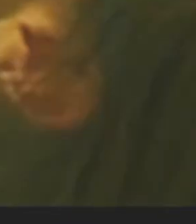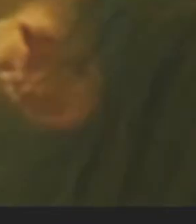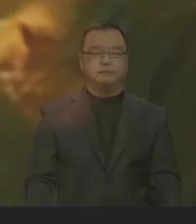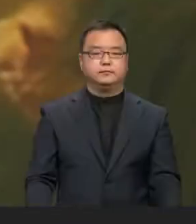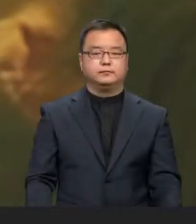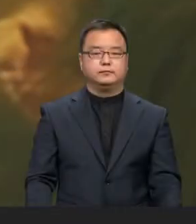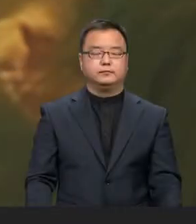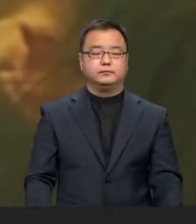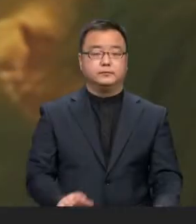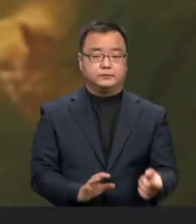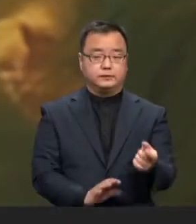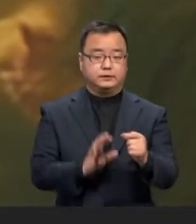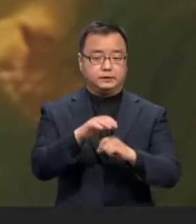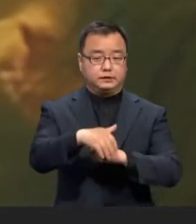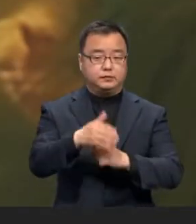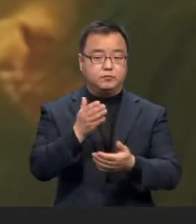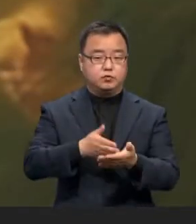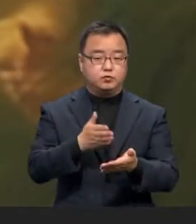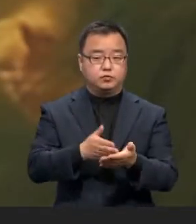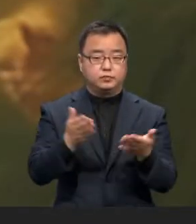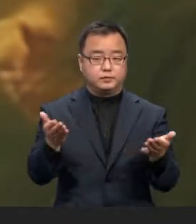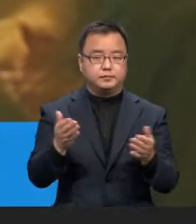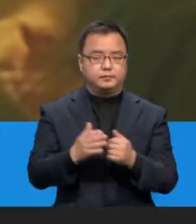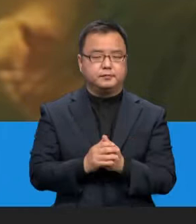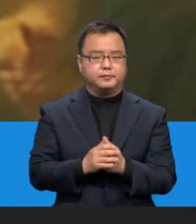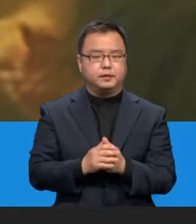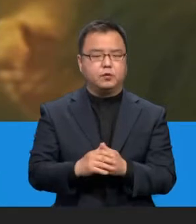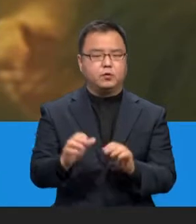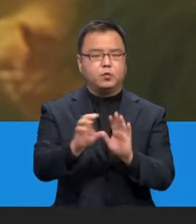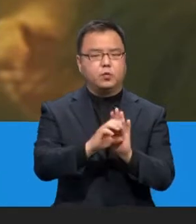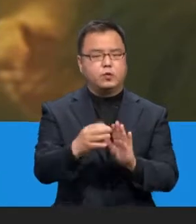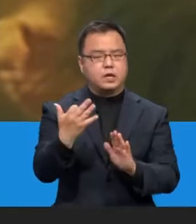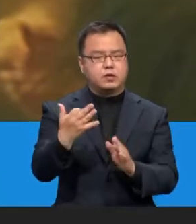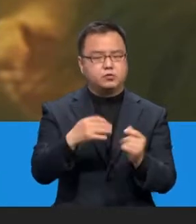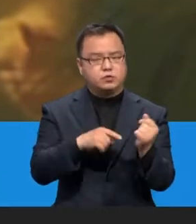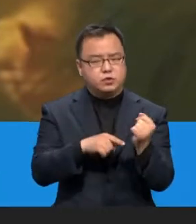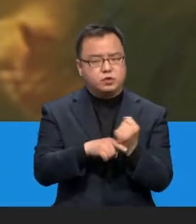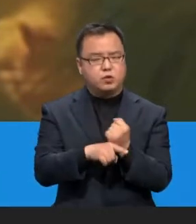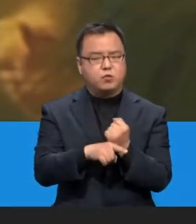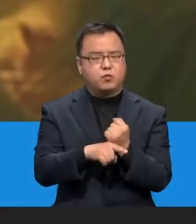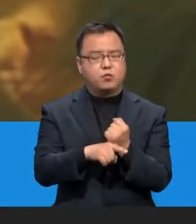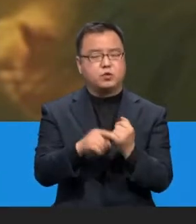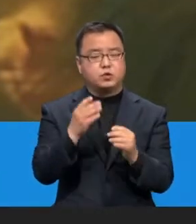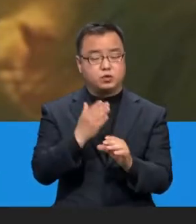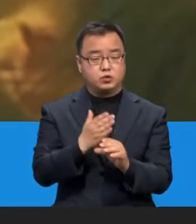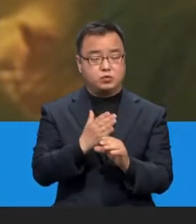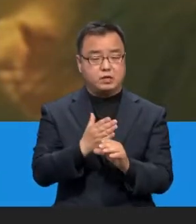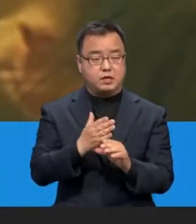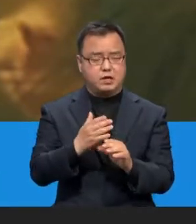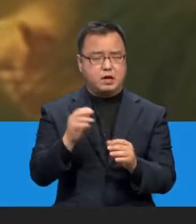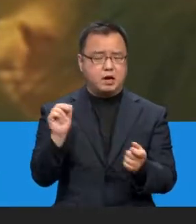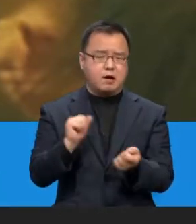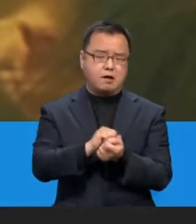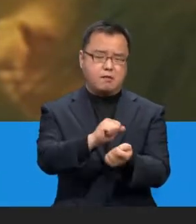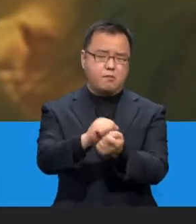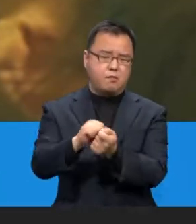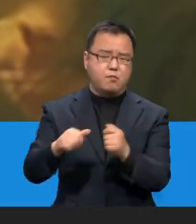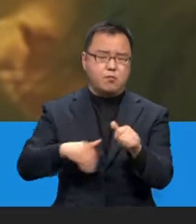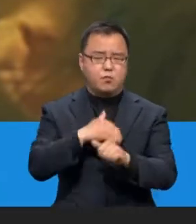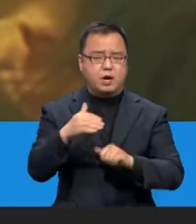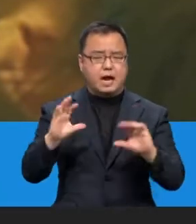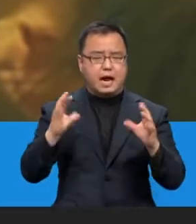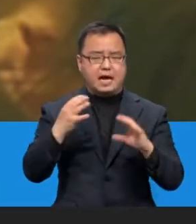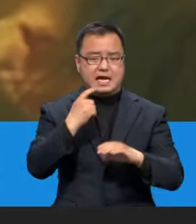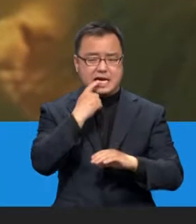4 글로벌 뉴스 브리핑 시간입니다 코로 날 그로 인한 팬 데 및 기간동안 아이들이 치과 치료를 제때 받지 못하고 있다는 연구결과가